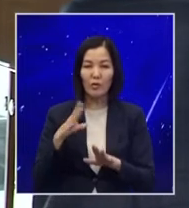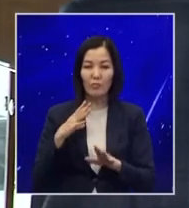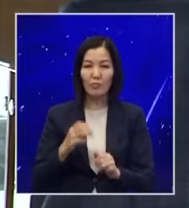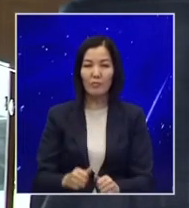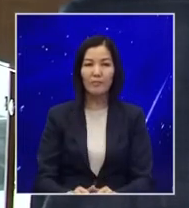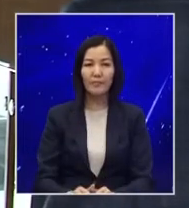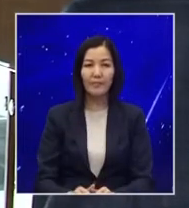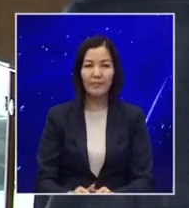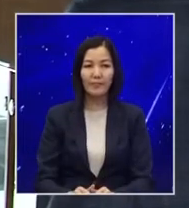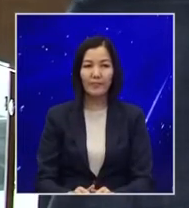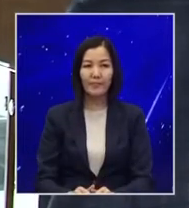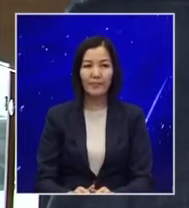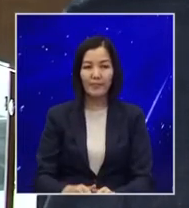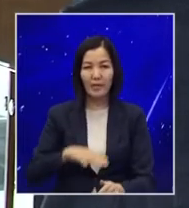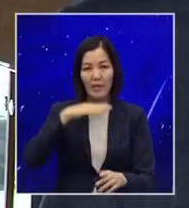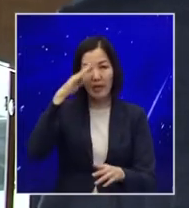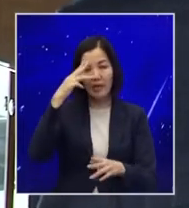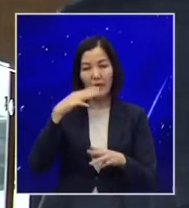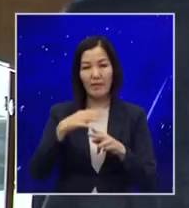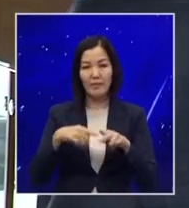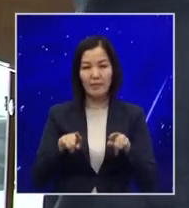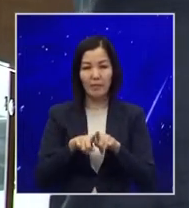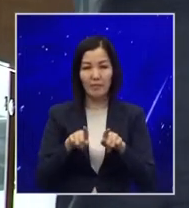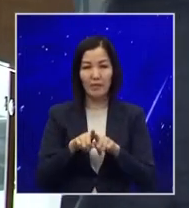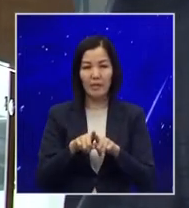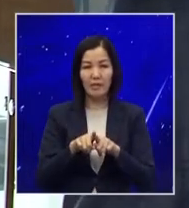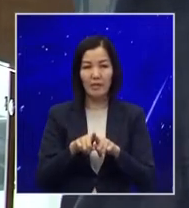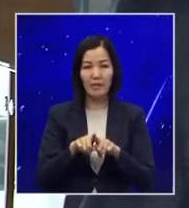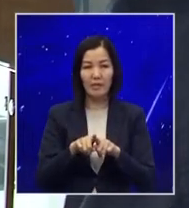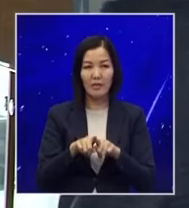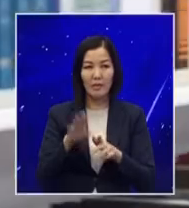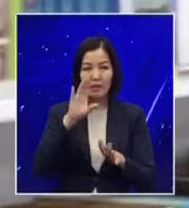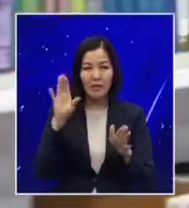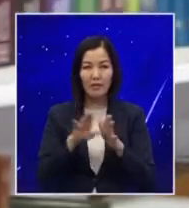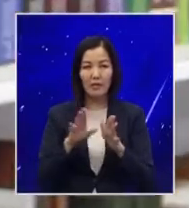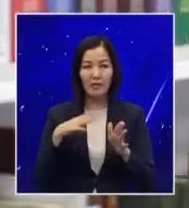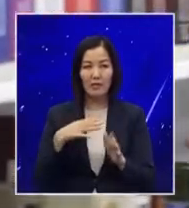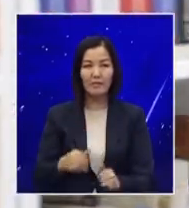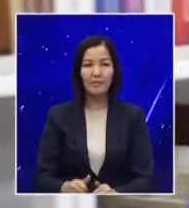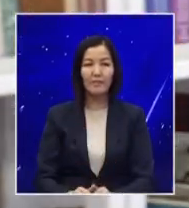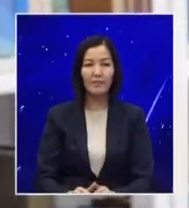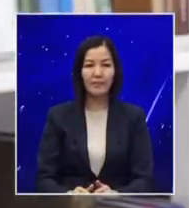болмайды. Әкеміздің жолында әке болды, біз енді тілін алып өстік.